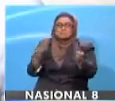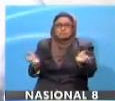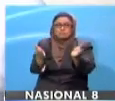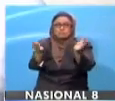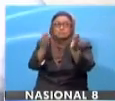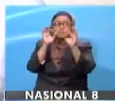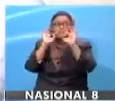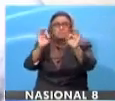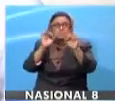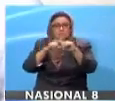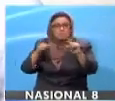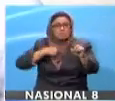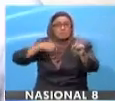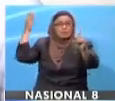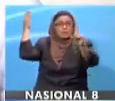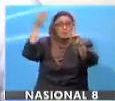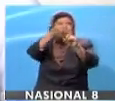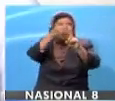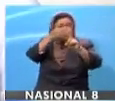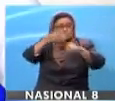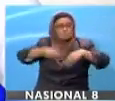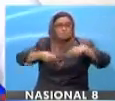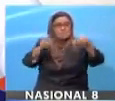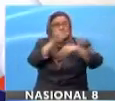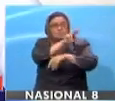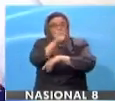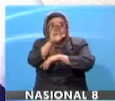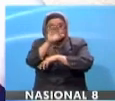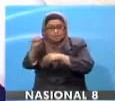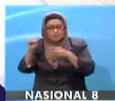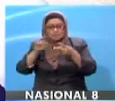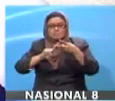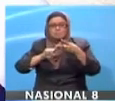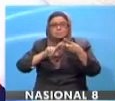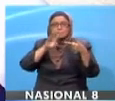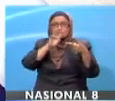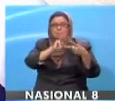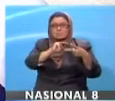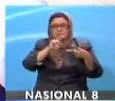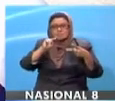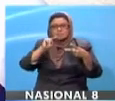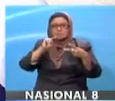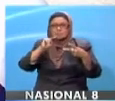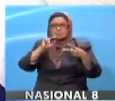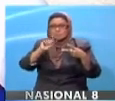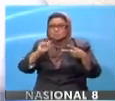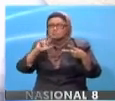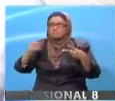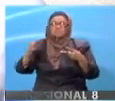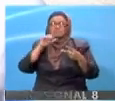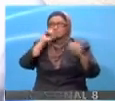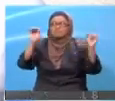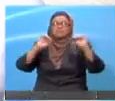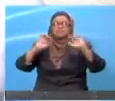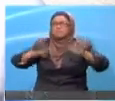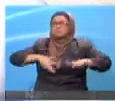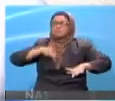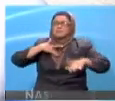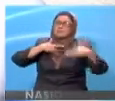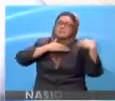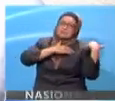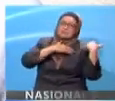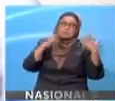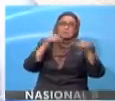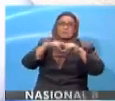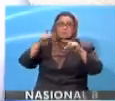Sasaran yang diberikan oleh KBS dan MSN kita tidak rasa terbeban. Sebab yang kita sasar pun 1 emas,